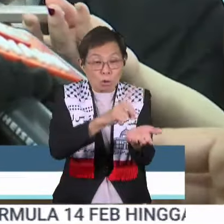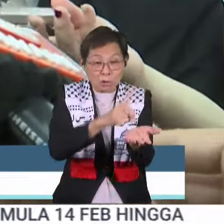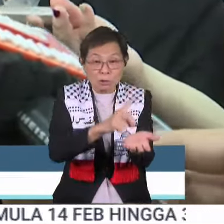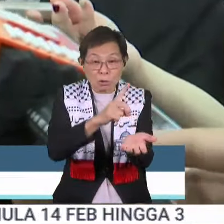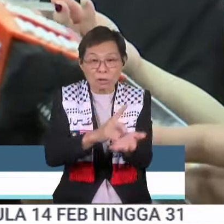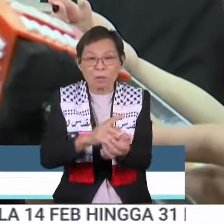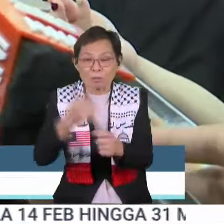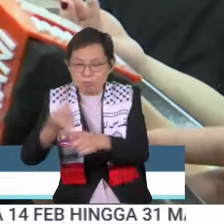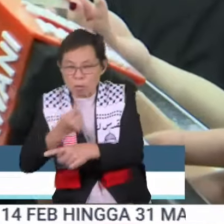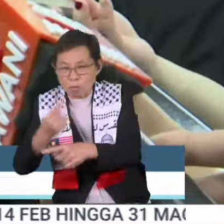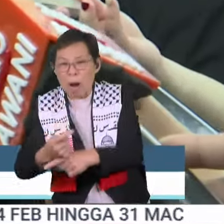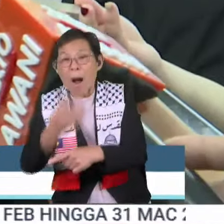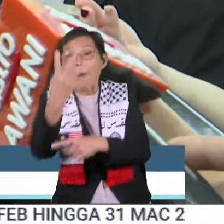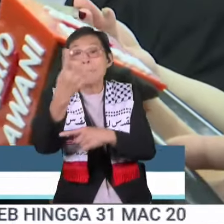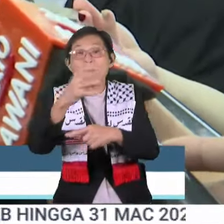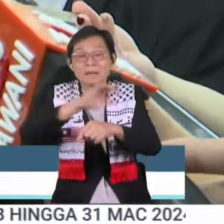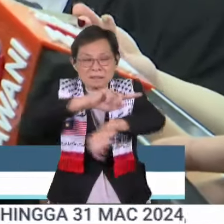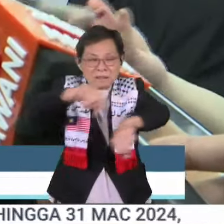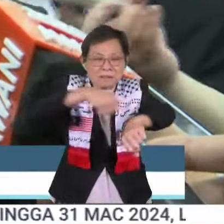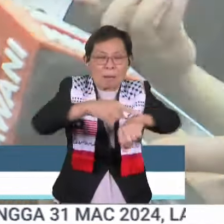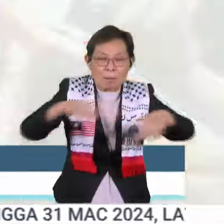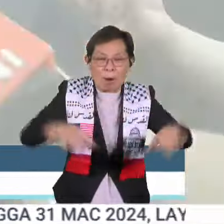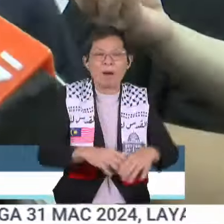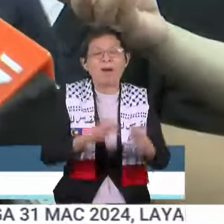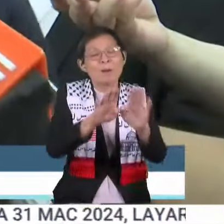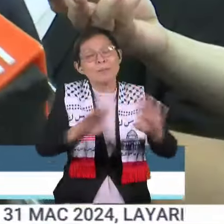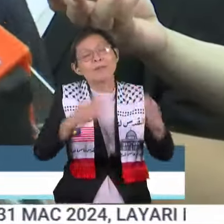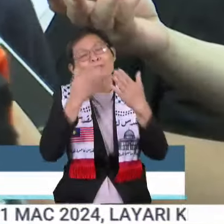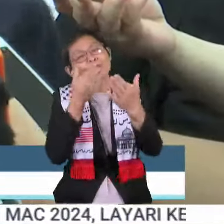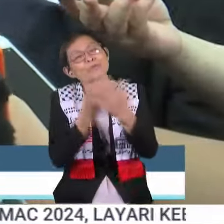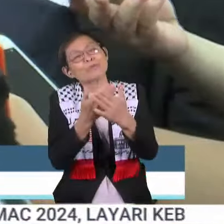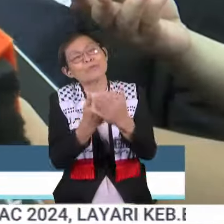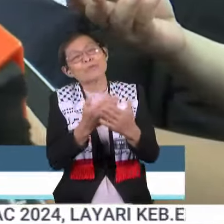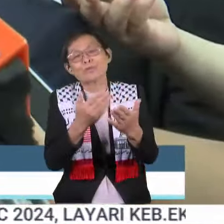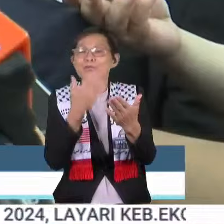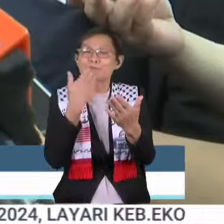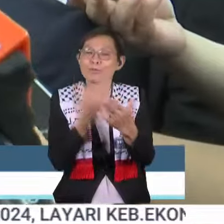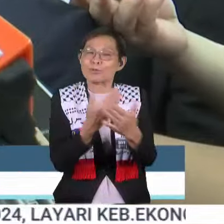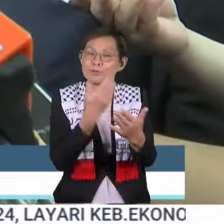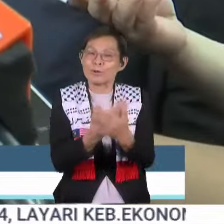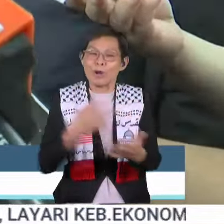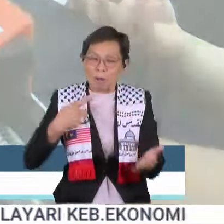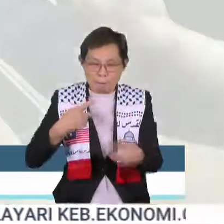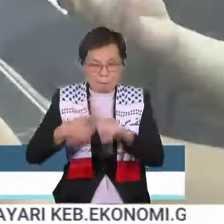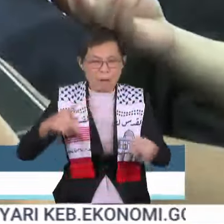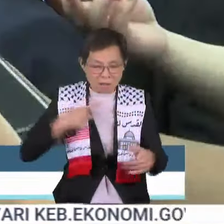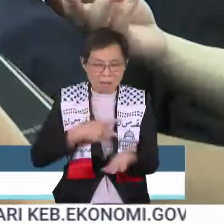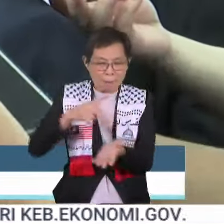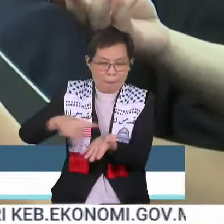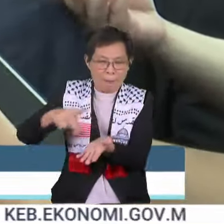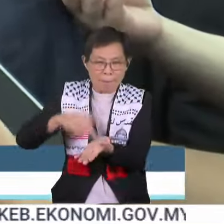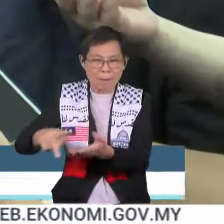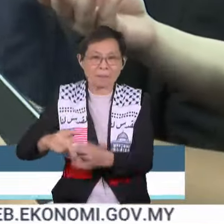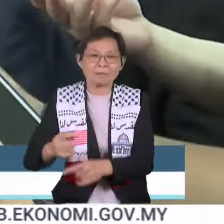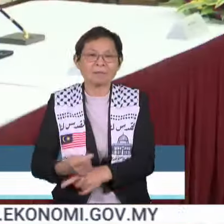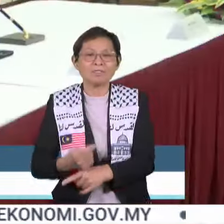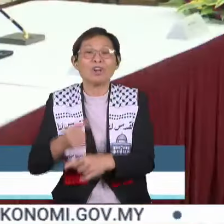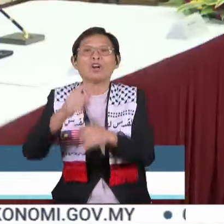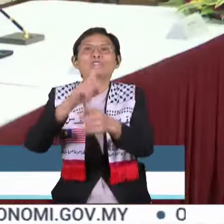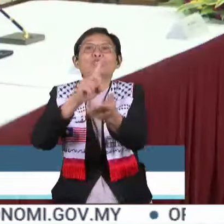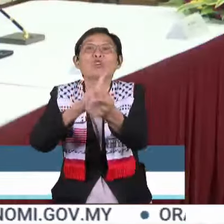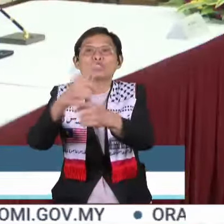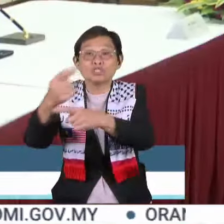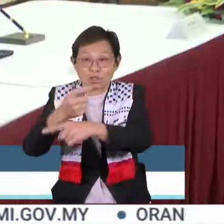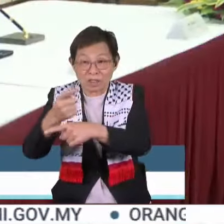lawan mereka untuk part jam yang mereka lakukan itu satu berita baik still r0 per hour but we are paying them down immediately immediately